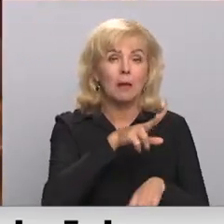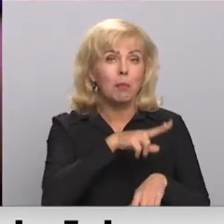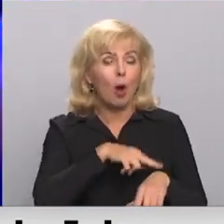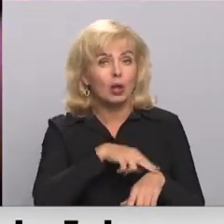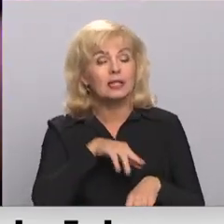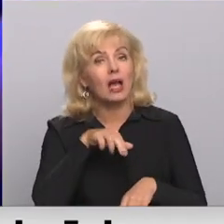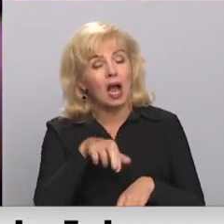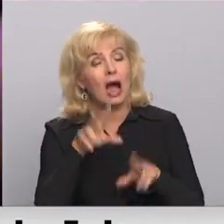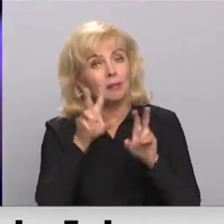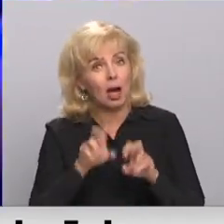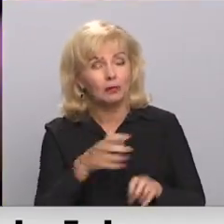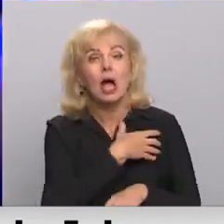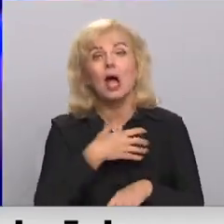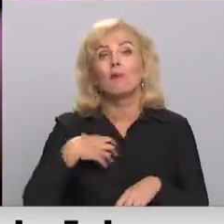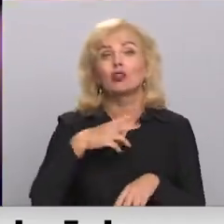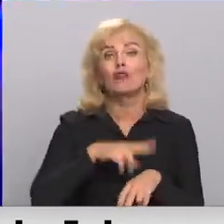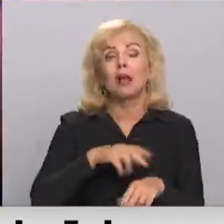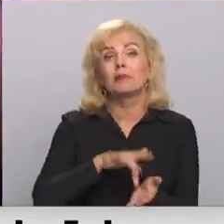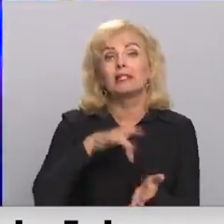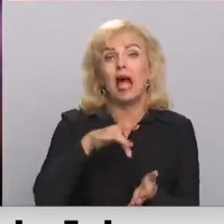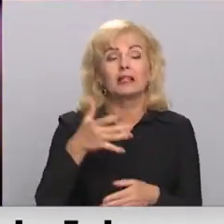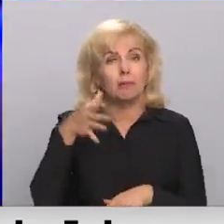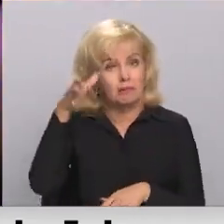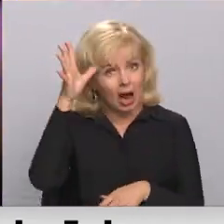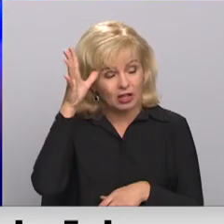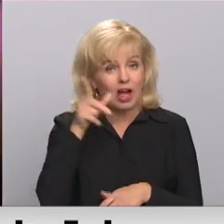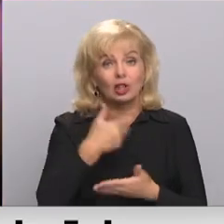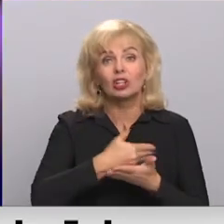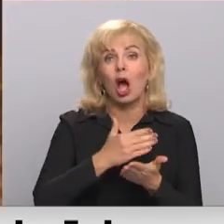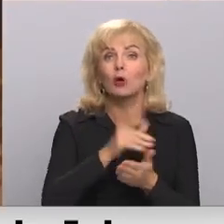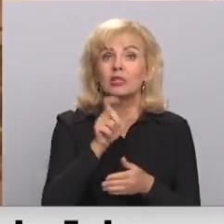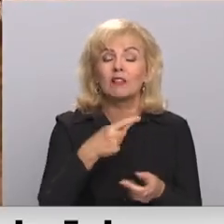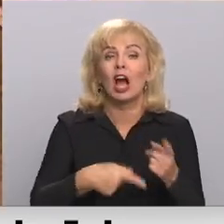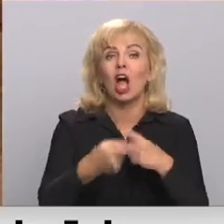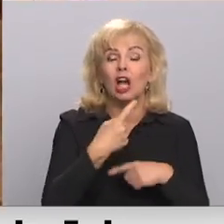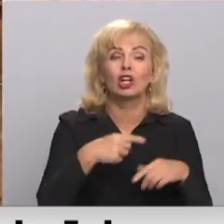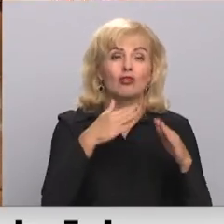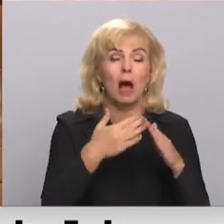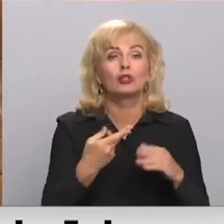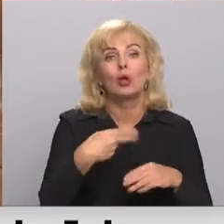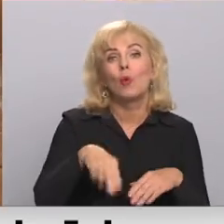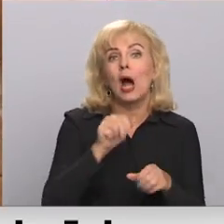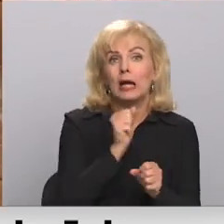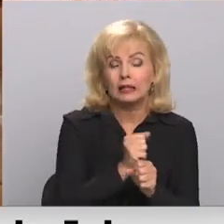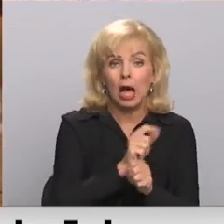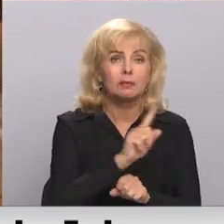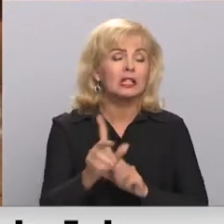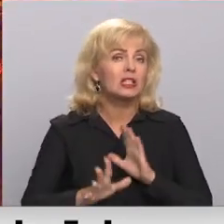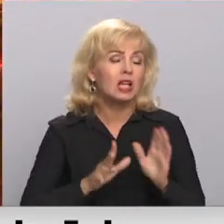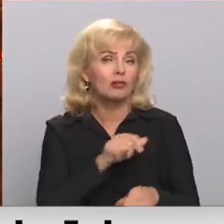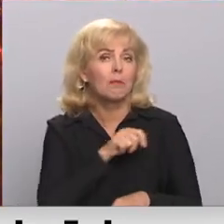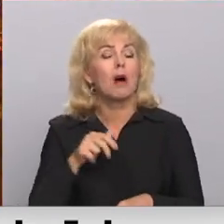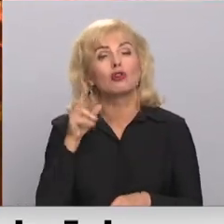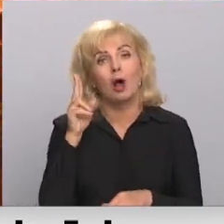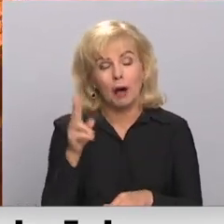pārbaudīt. Pašvaldības policija centra pārvalde. Lielākoties gan tie ir cilvēki, kas atgriežas mājās no darba. Viņiem ir sagatavots